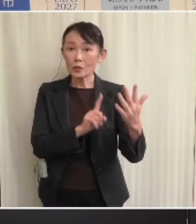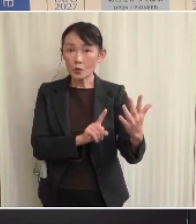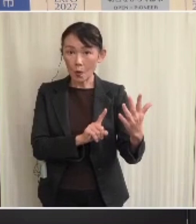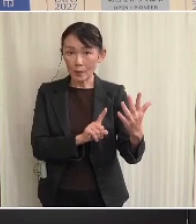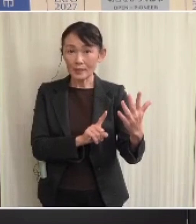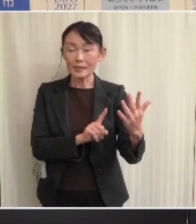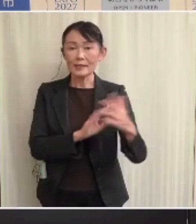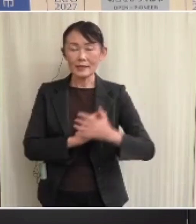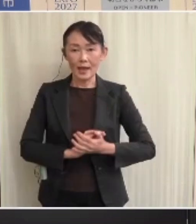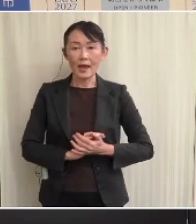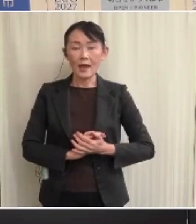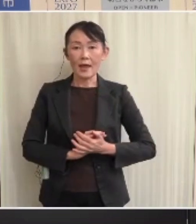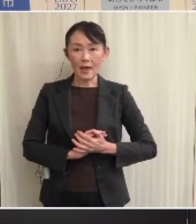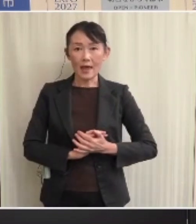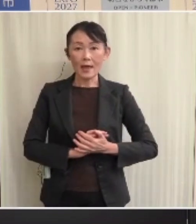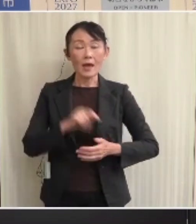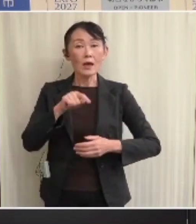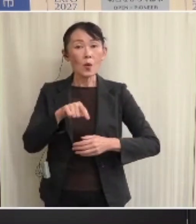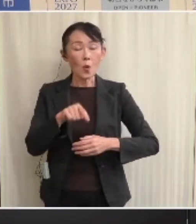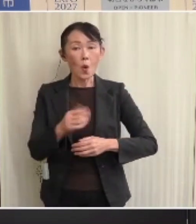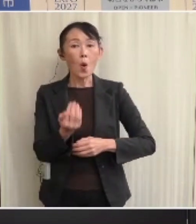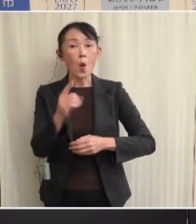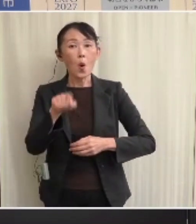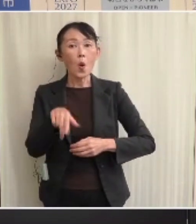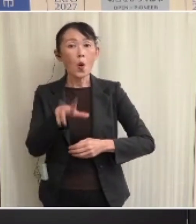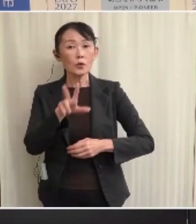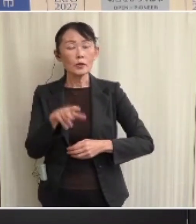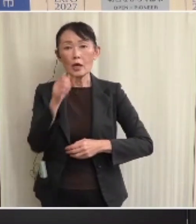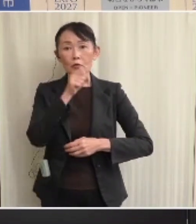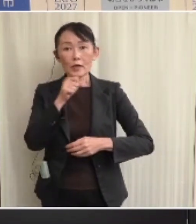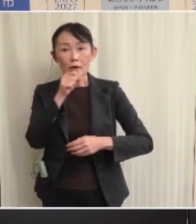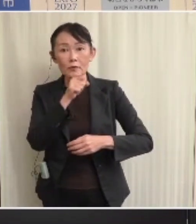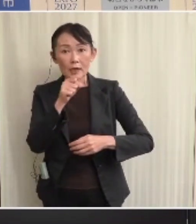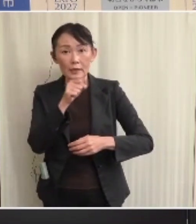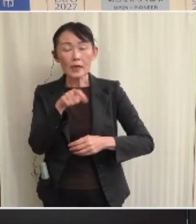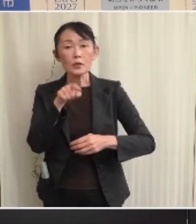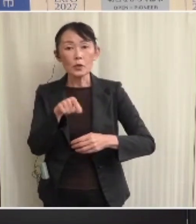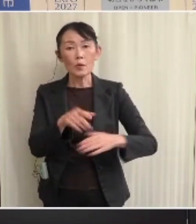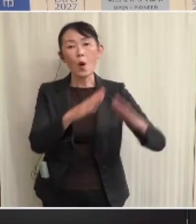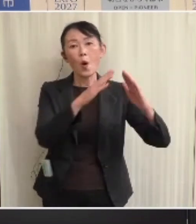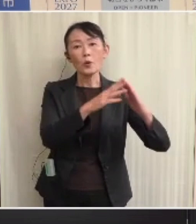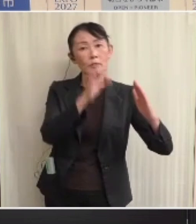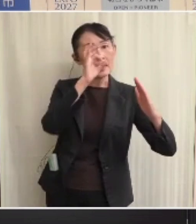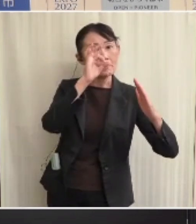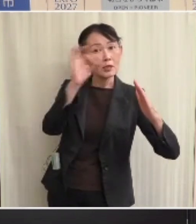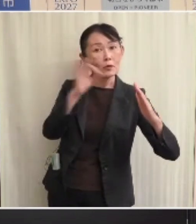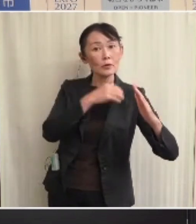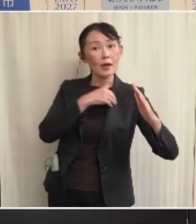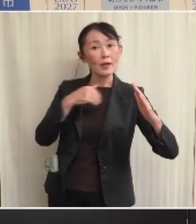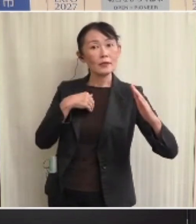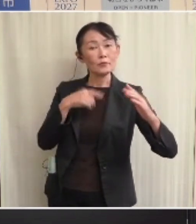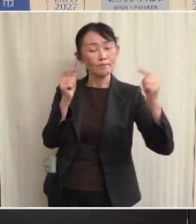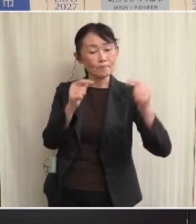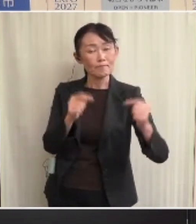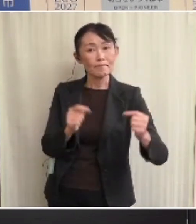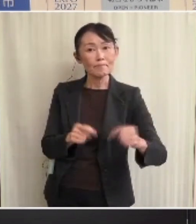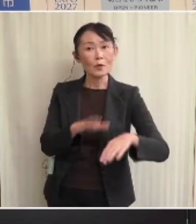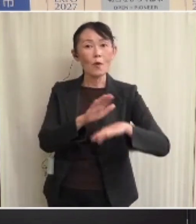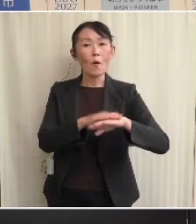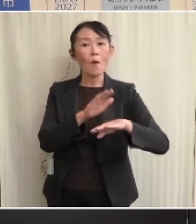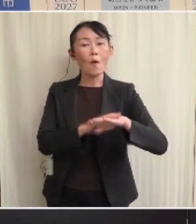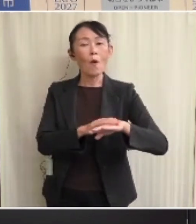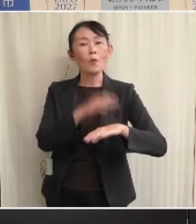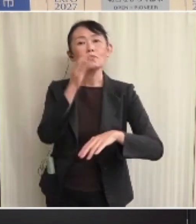無料のですね、ライブビューイングを行いたいというふうに考えております。この様子をです